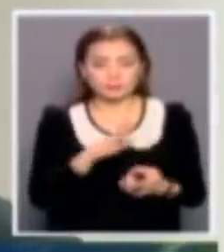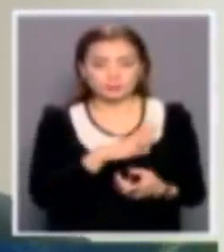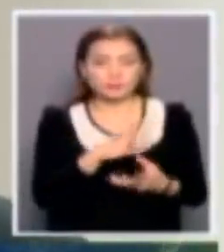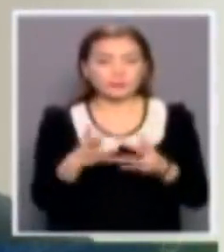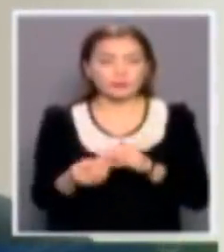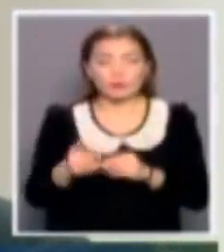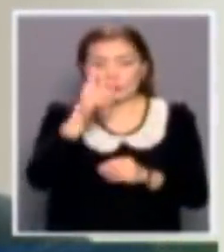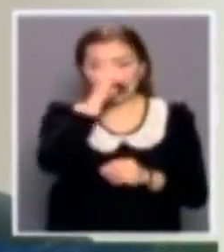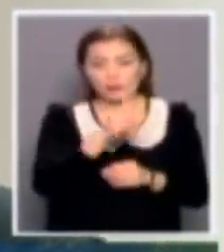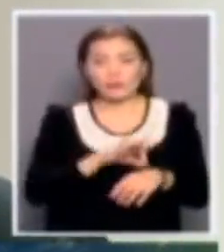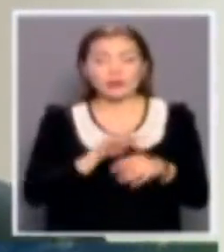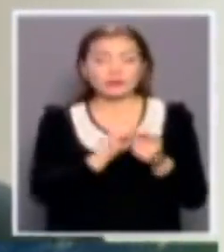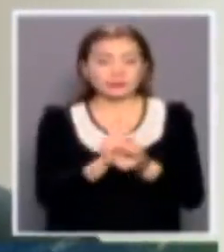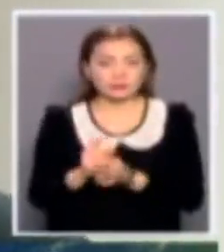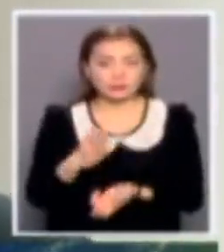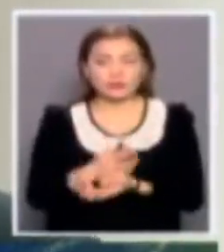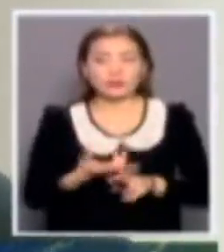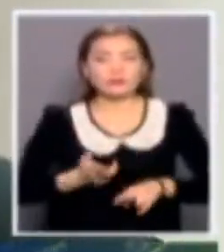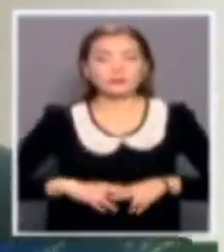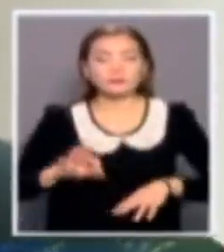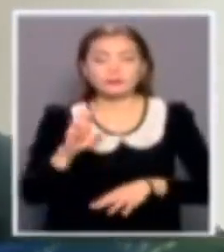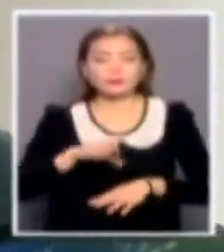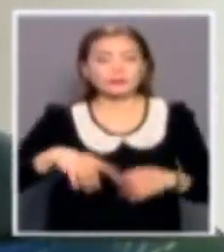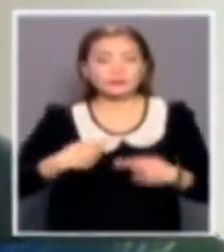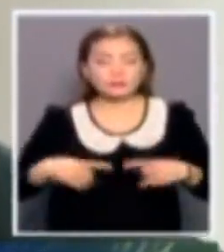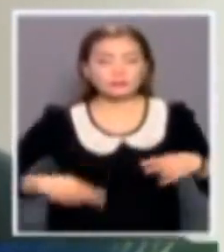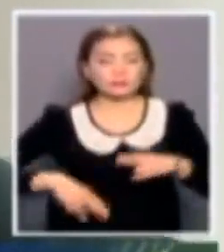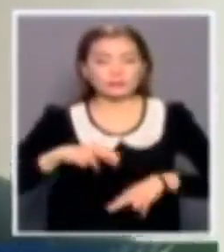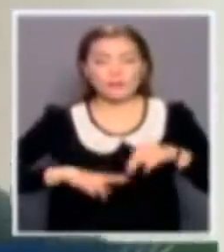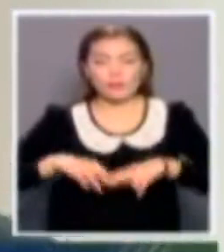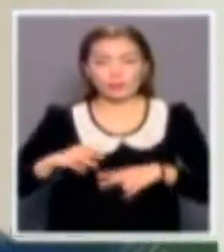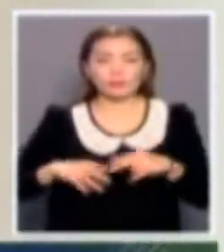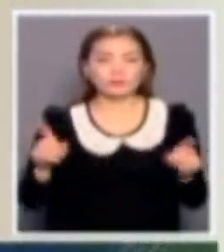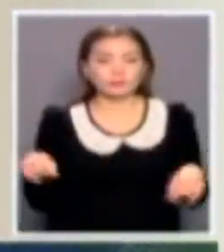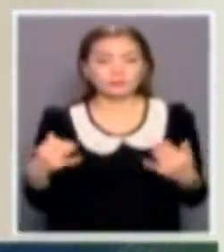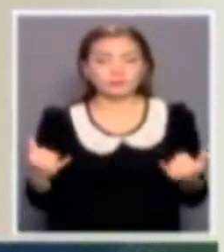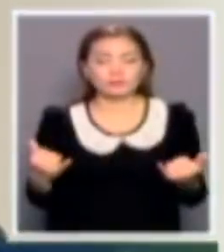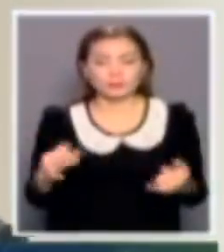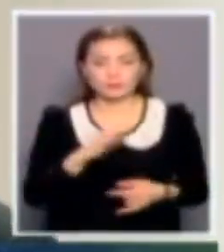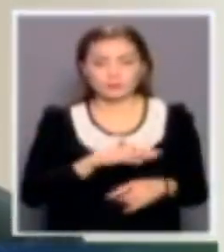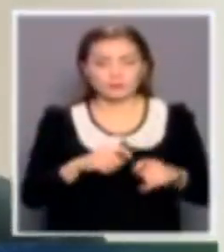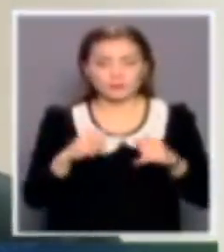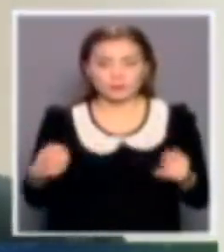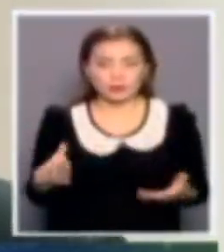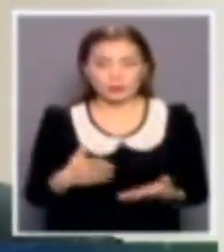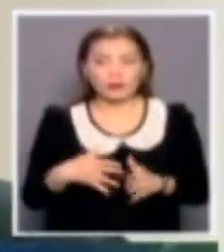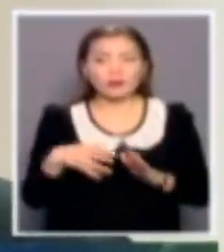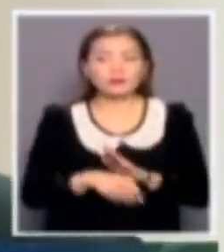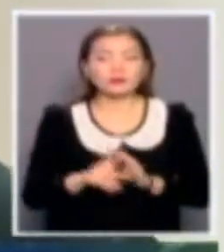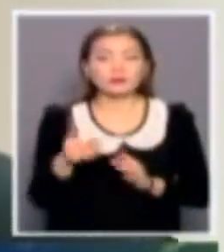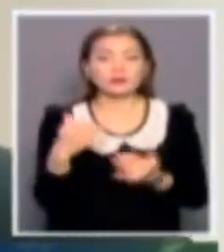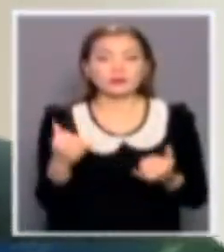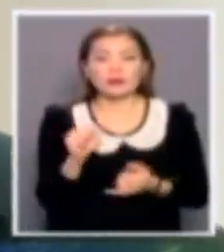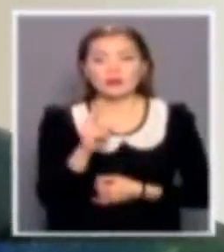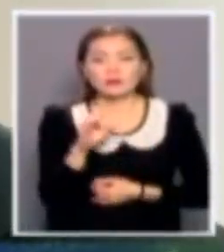білетіндей. Бір жыл бойы індетпен күресіп келеміз. Осы орайда облыста бірқатар нысандар салынып, бүгінгі күні пайдалануға берілді. Олардың бірі